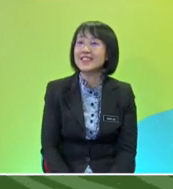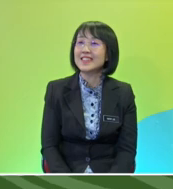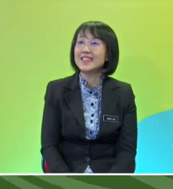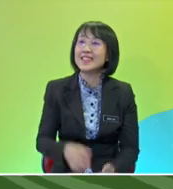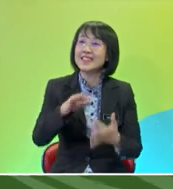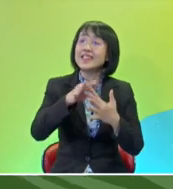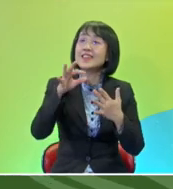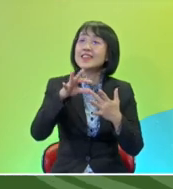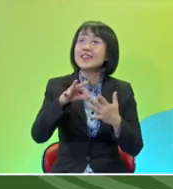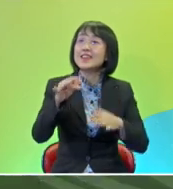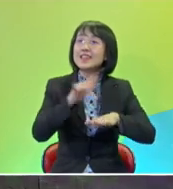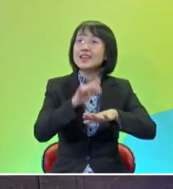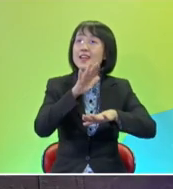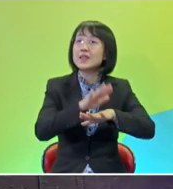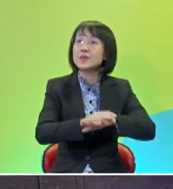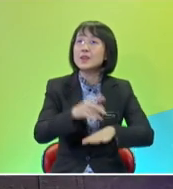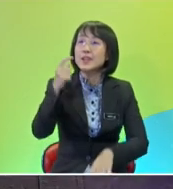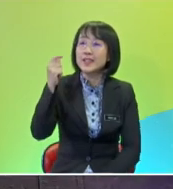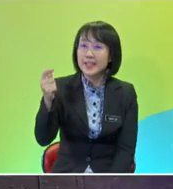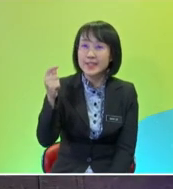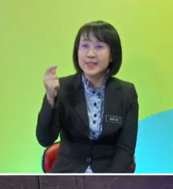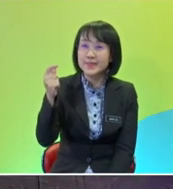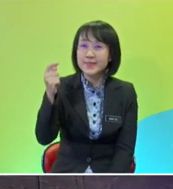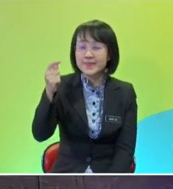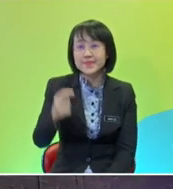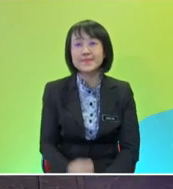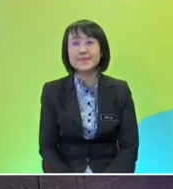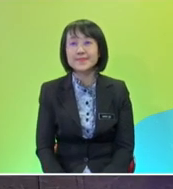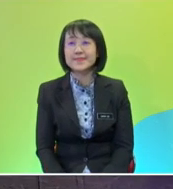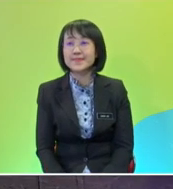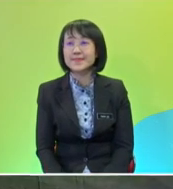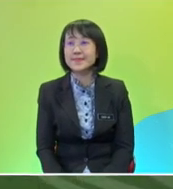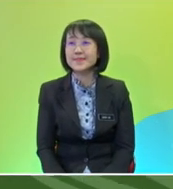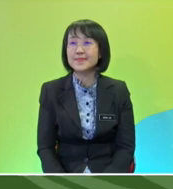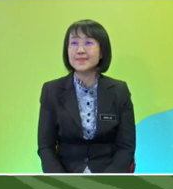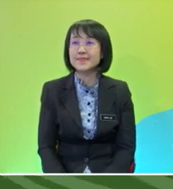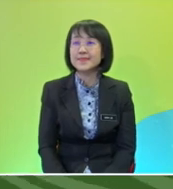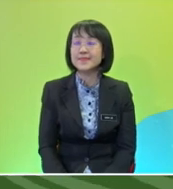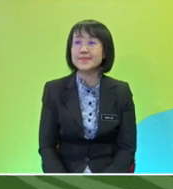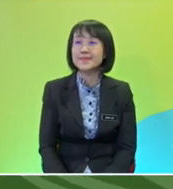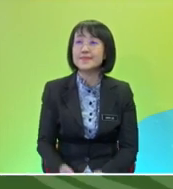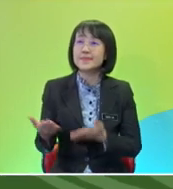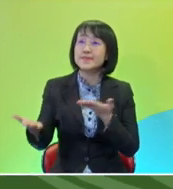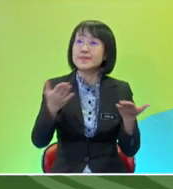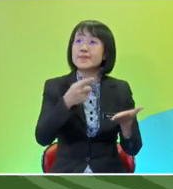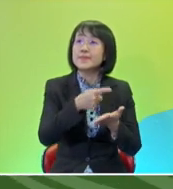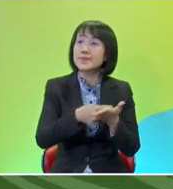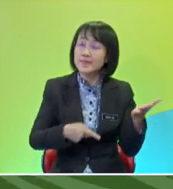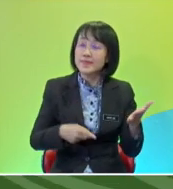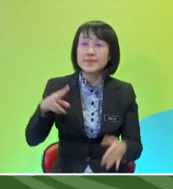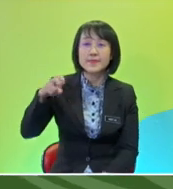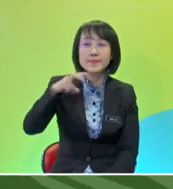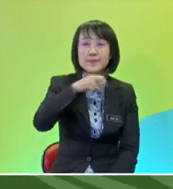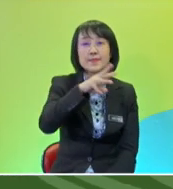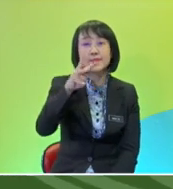nyamuk tiruk. Okey. Nyamuk tiruk. Yang nyamuk yang dia membawa apa? Parasit malaria,